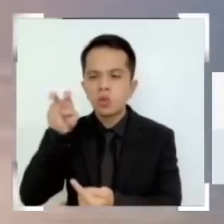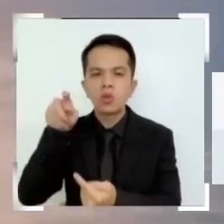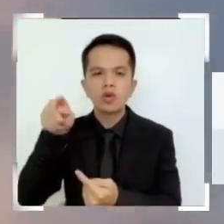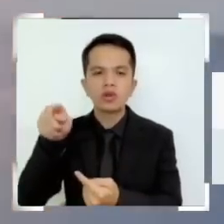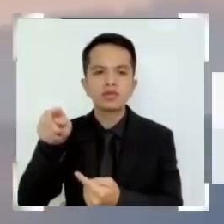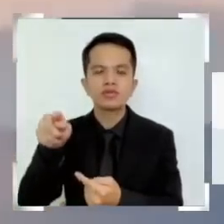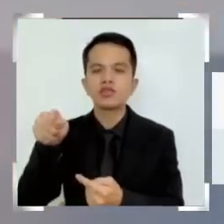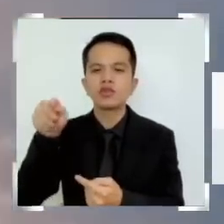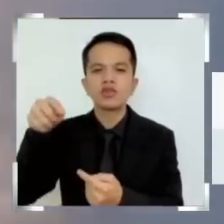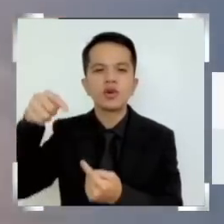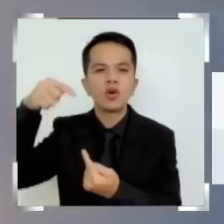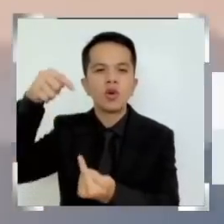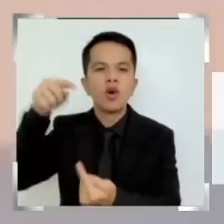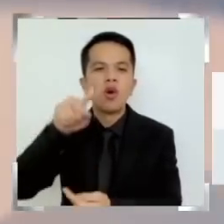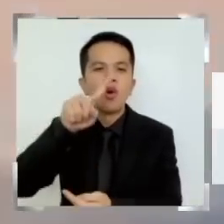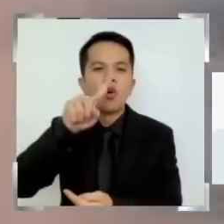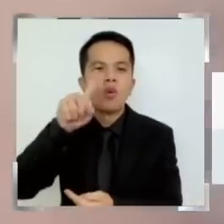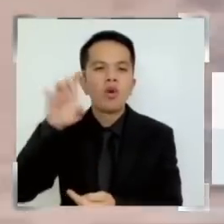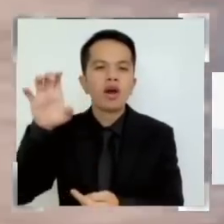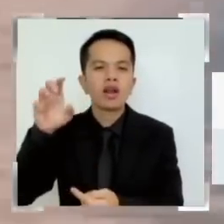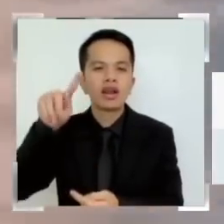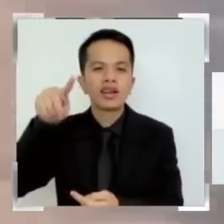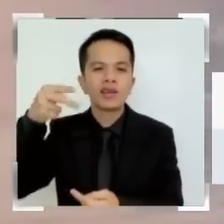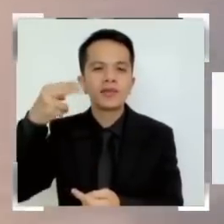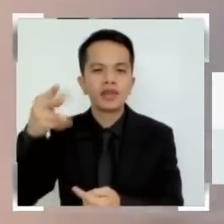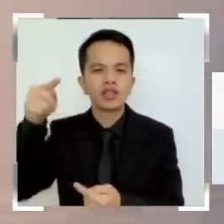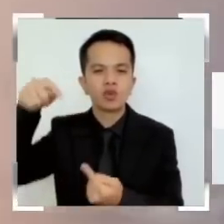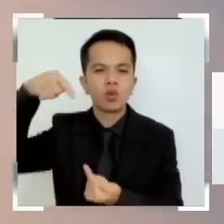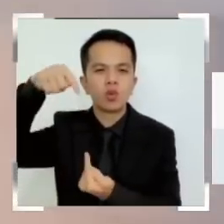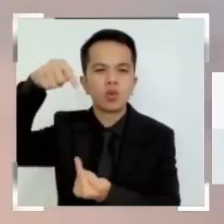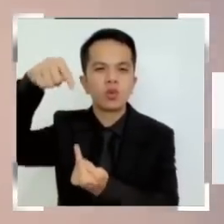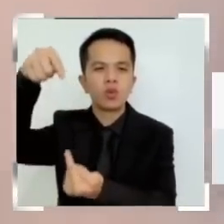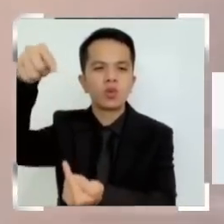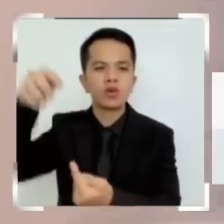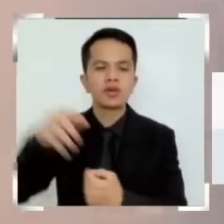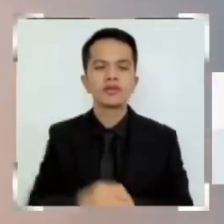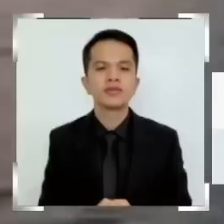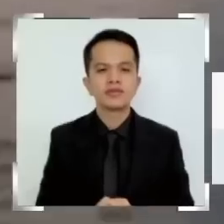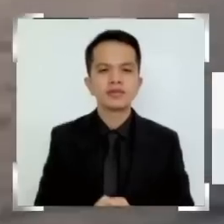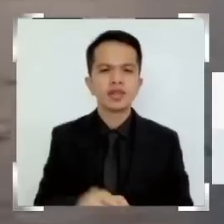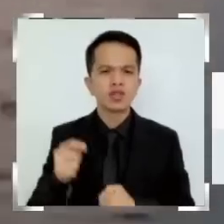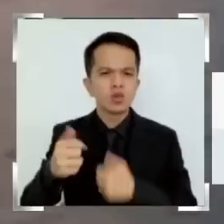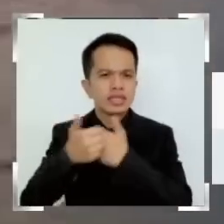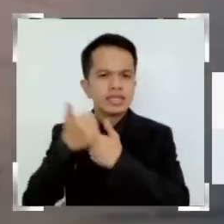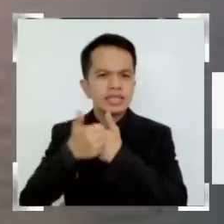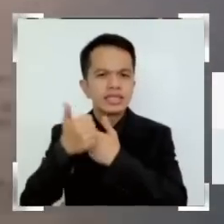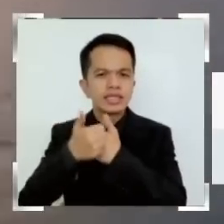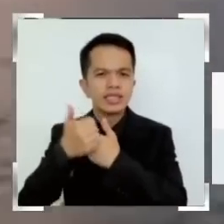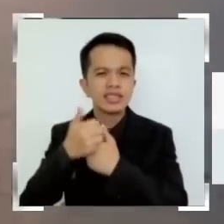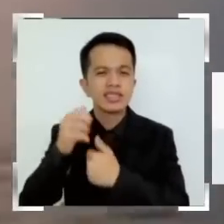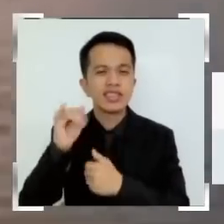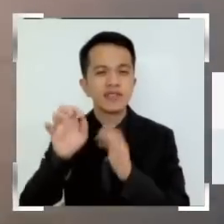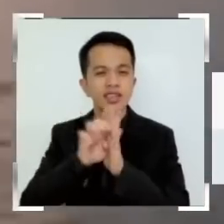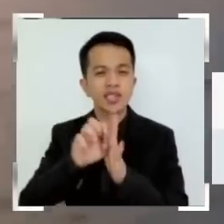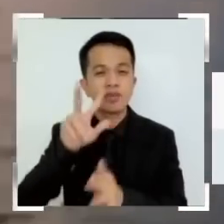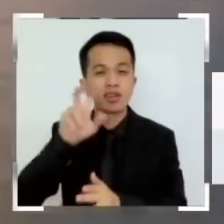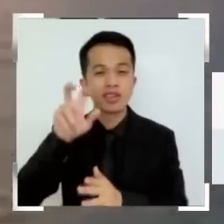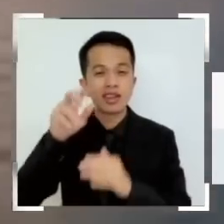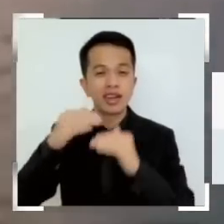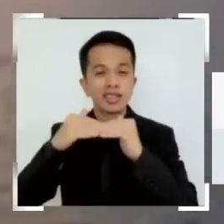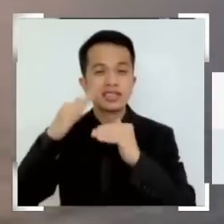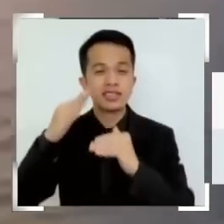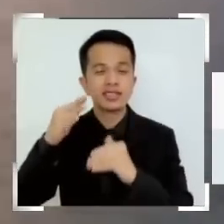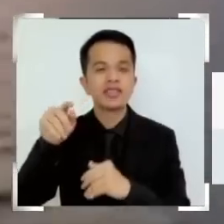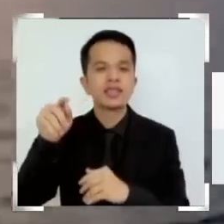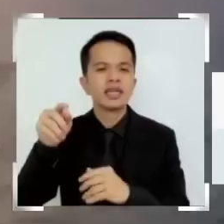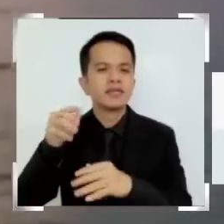100 kilometro kada oras ang lakas ng ipo-ipo. Mas mapanganib daw ito kung umaabot sa 300 kilometers per hour. Kaya